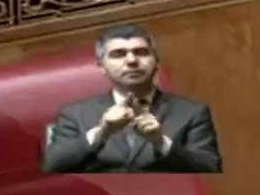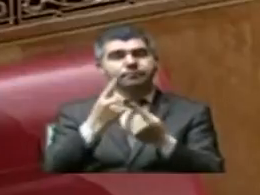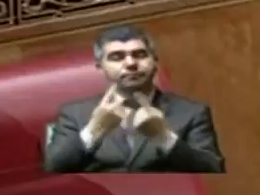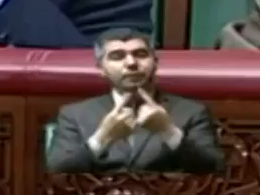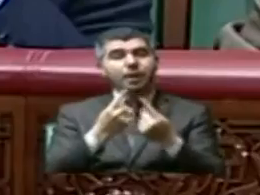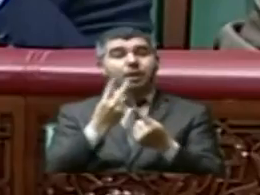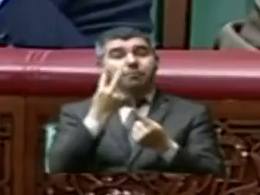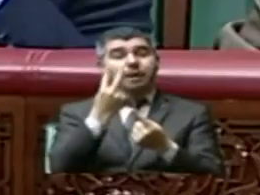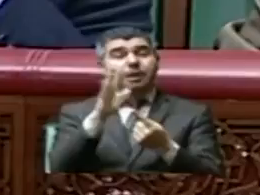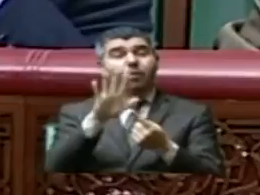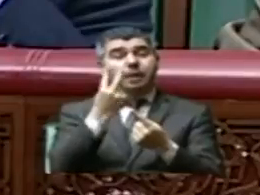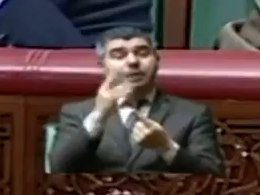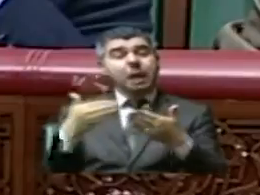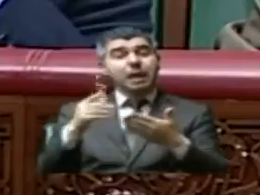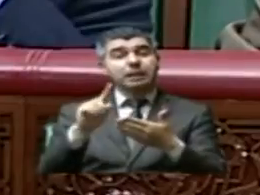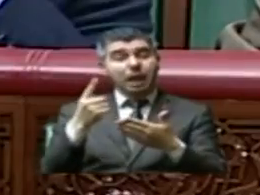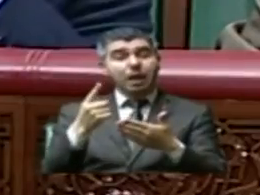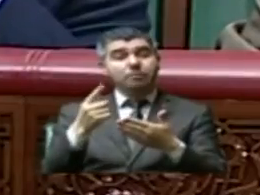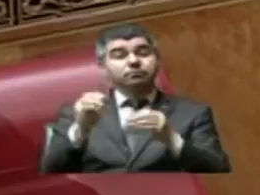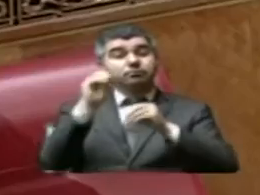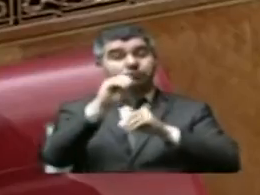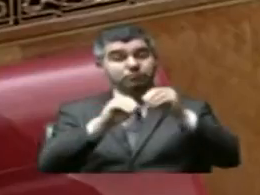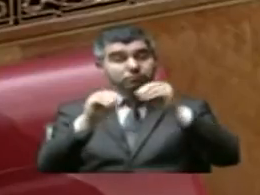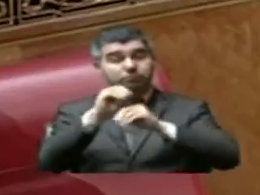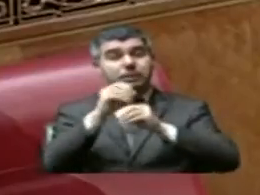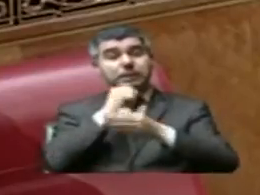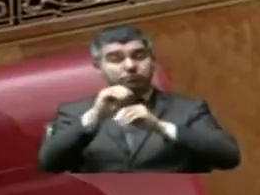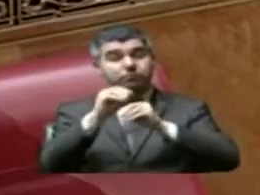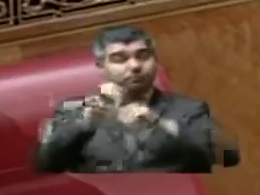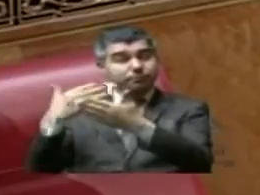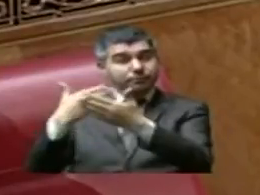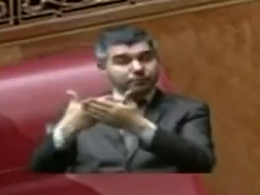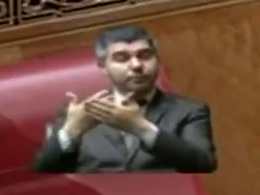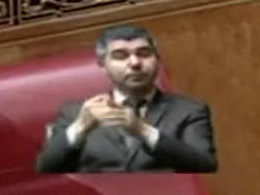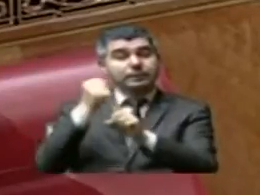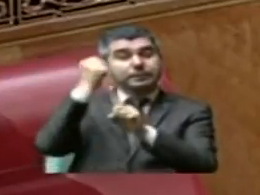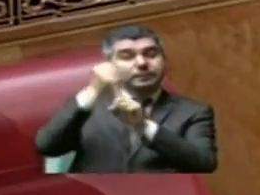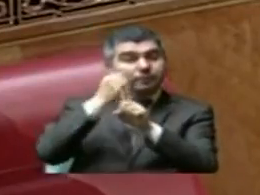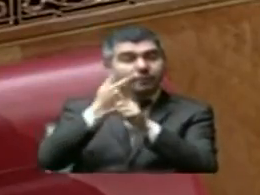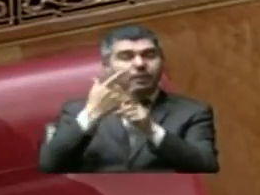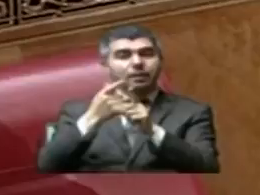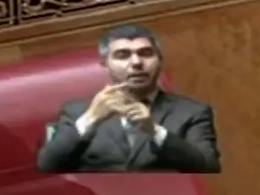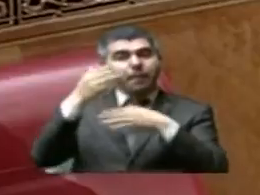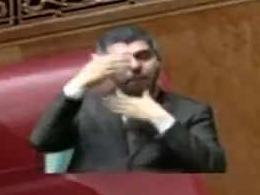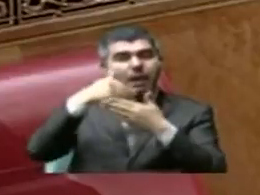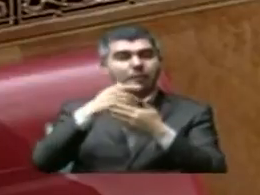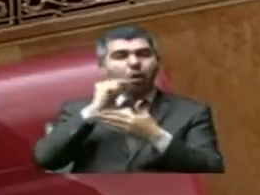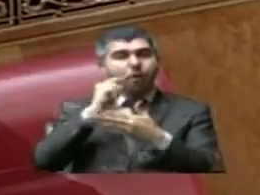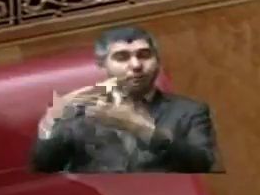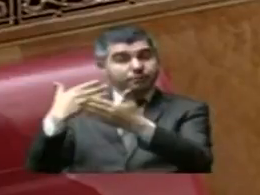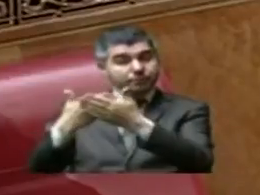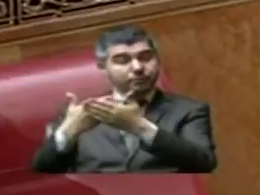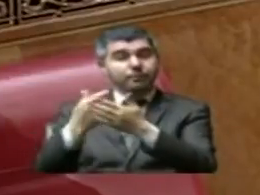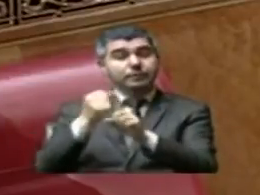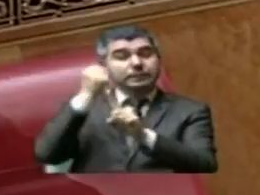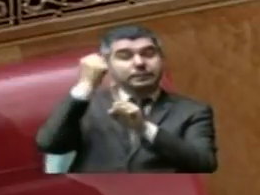جهد المغاربه يعني رجالا ونساء، وهذا الرصيد خصنا نحافظوا عليه، خصنا نقويوه، وجهد كبير دار